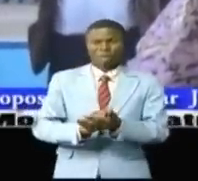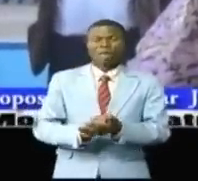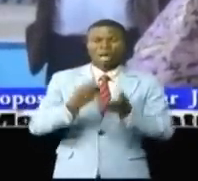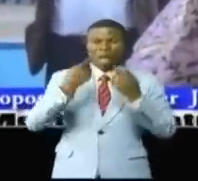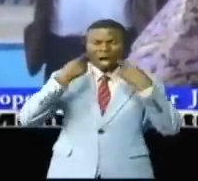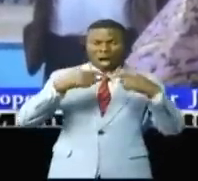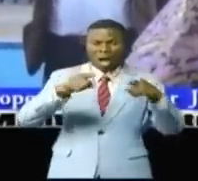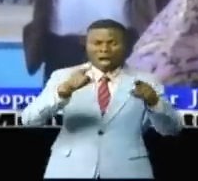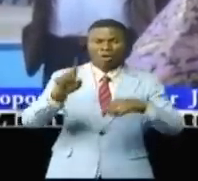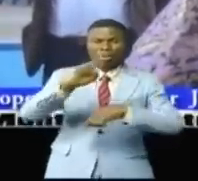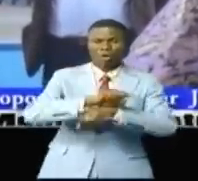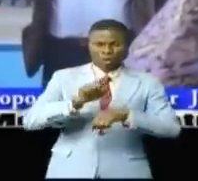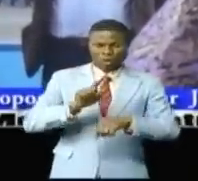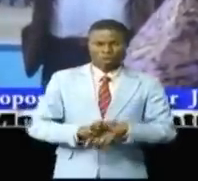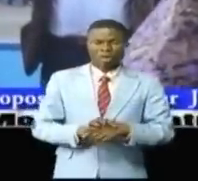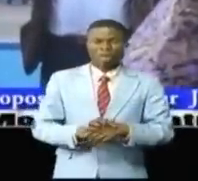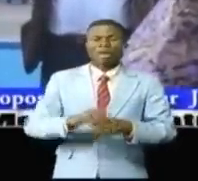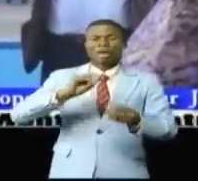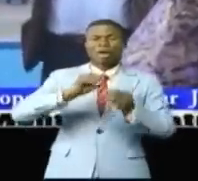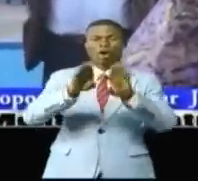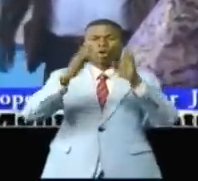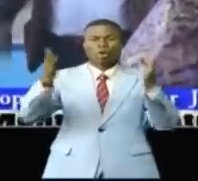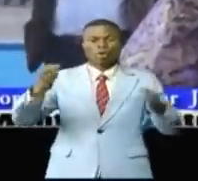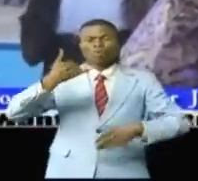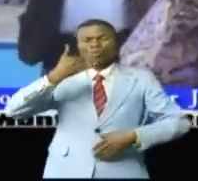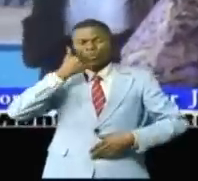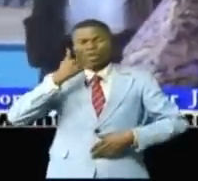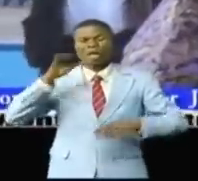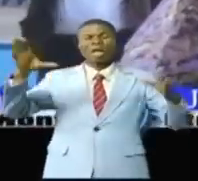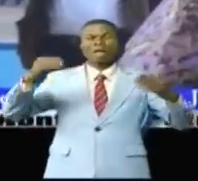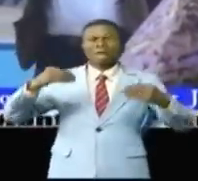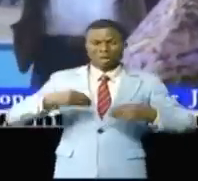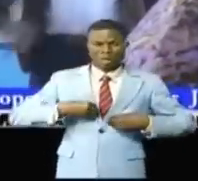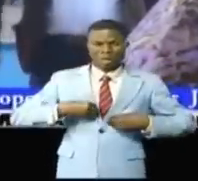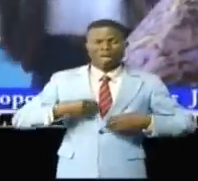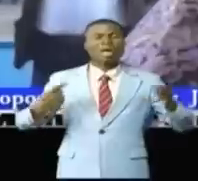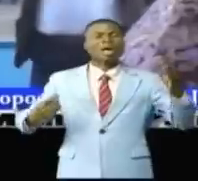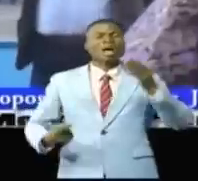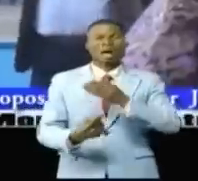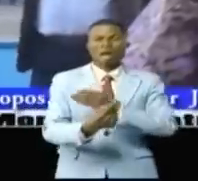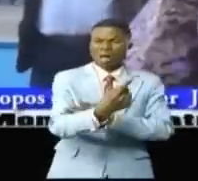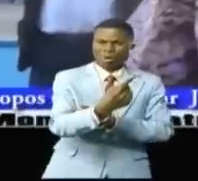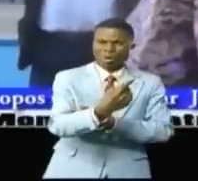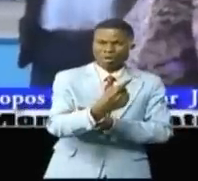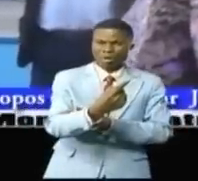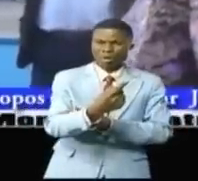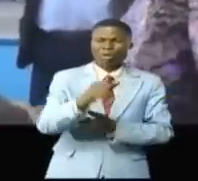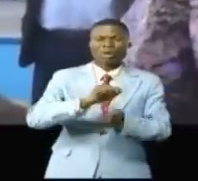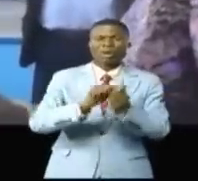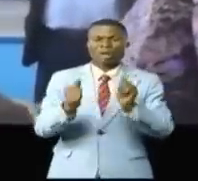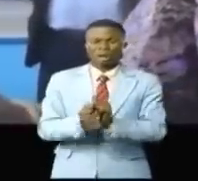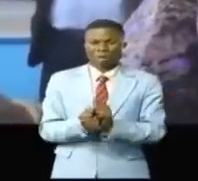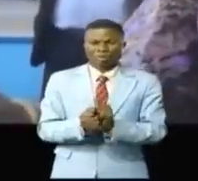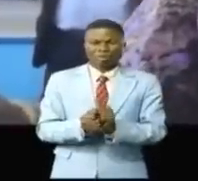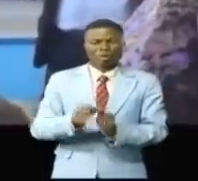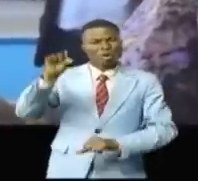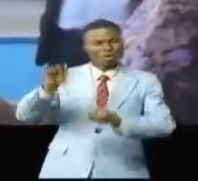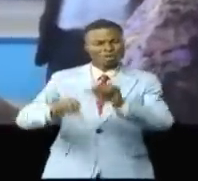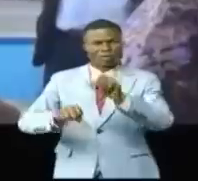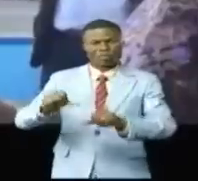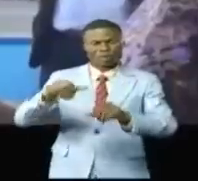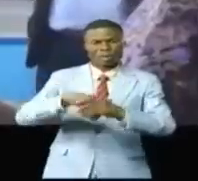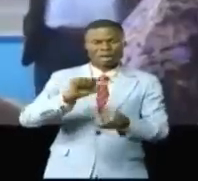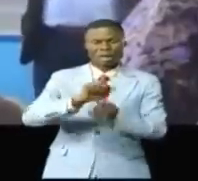ce jour la ligne verte de recevabilité et de dénonciation de cas d'abus et de fraudes dans